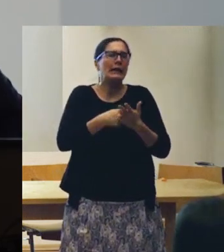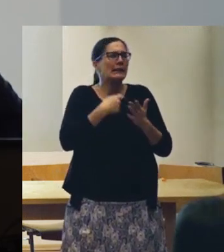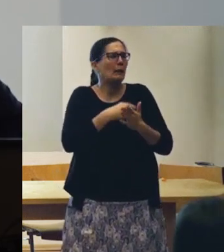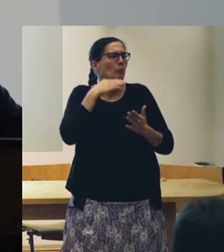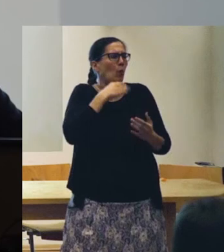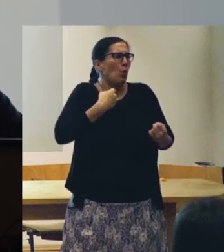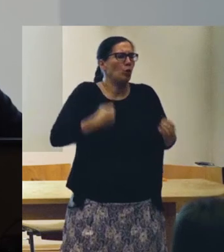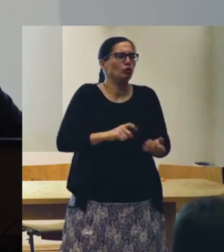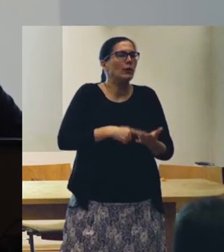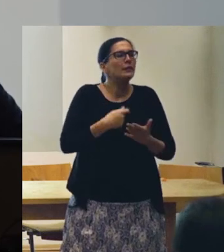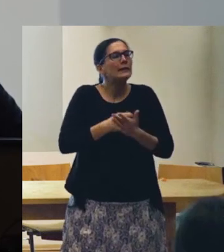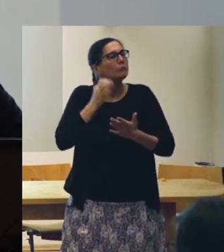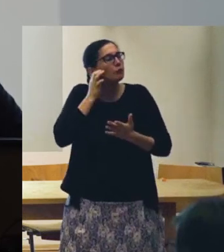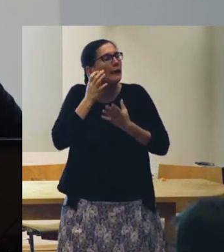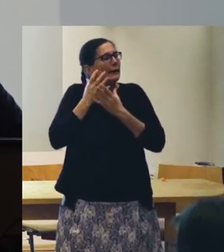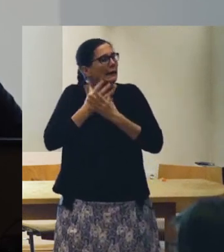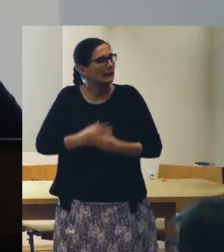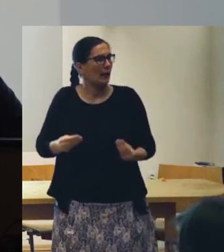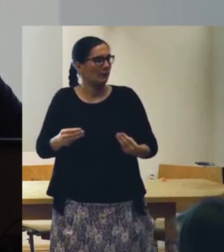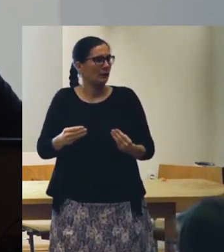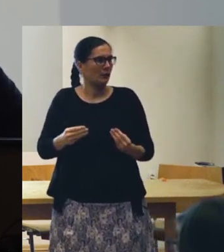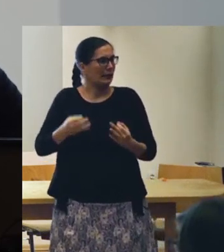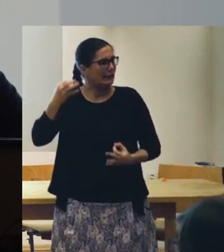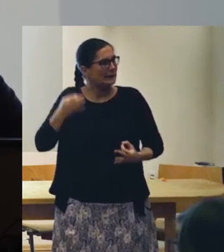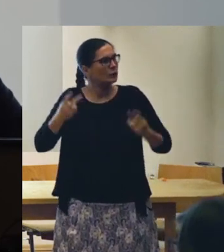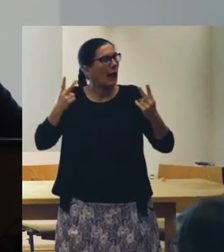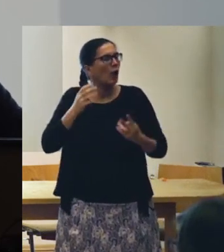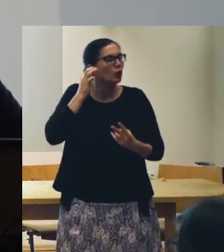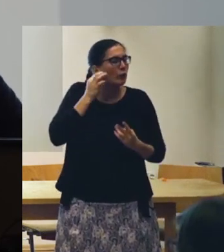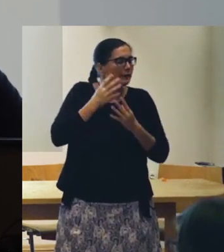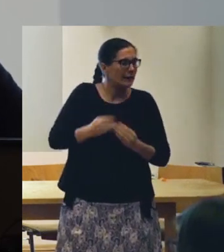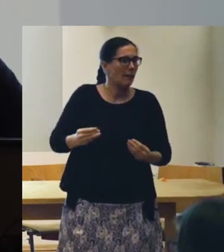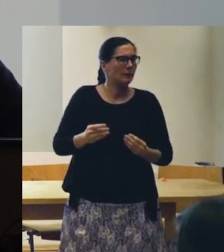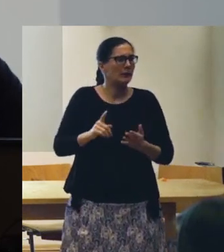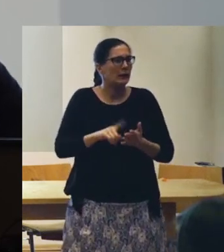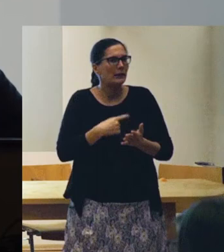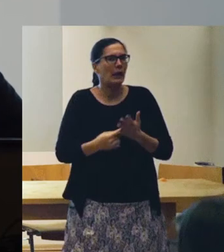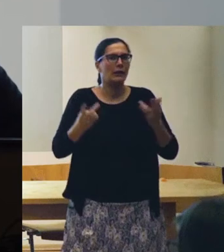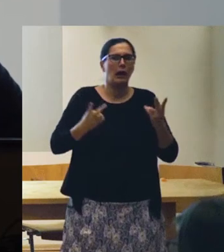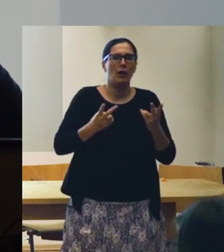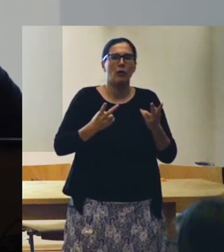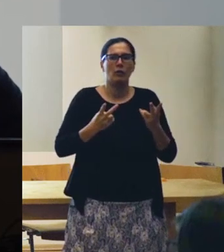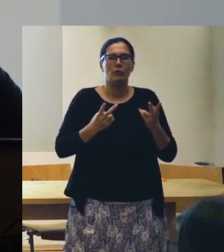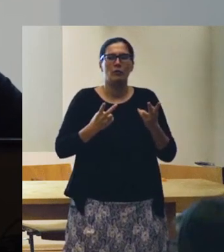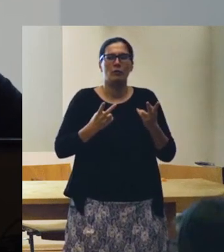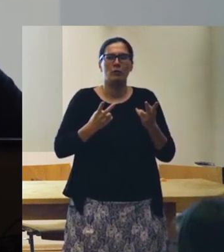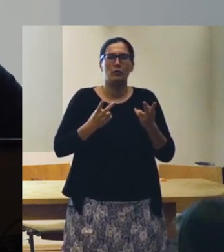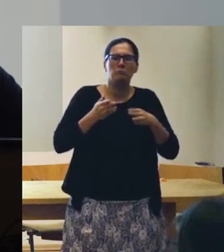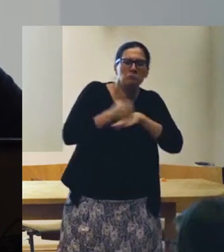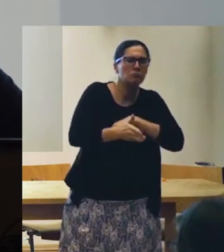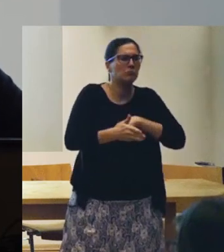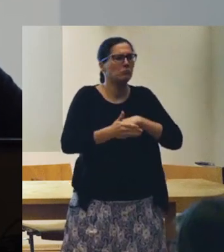který je odolný, který je, má ostré lokty, ví, co chce,